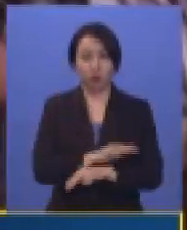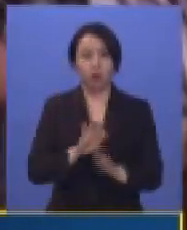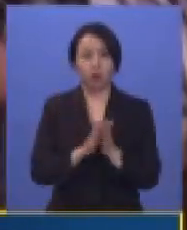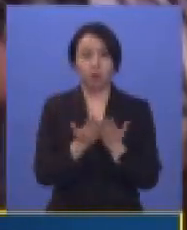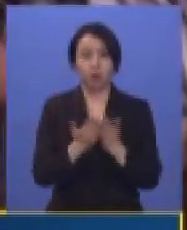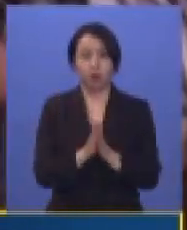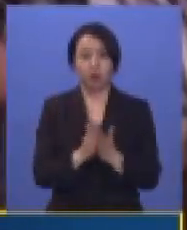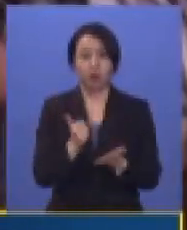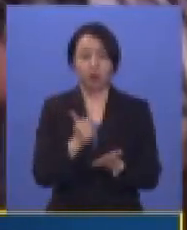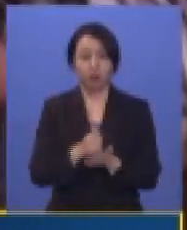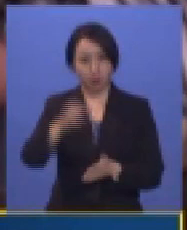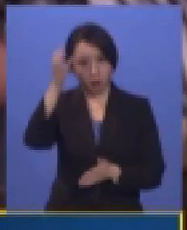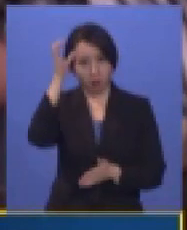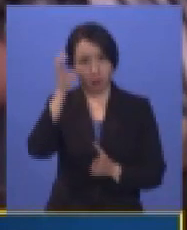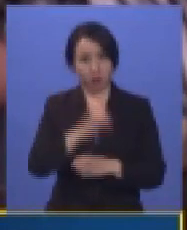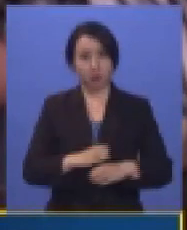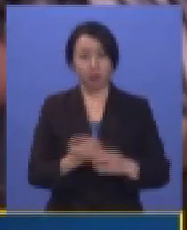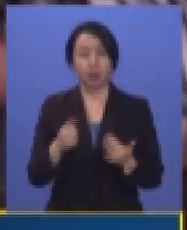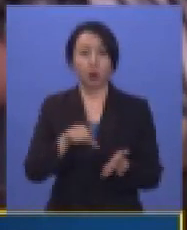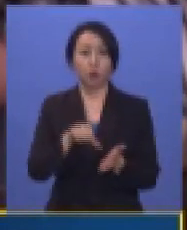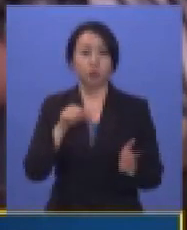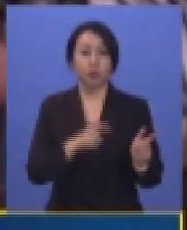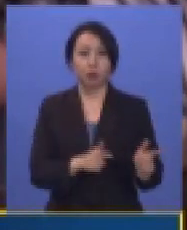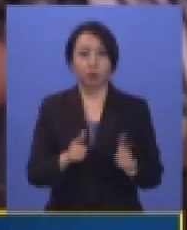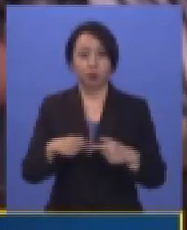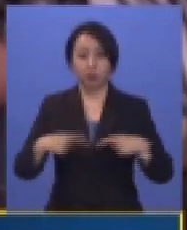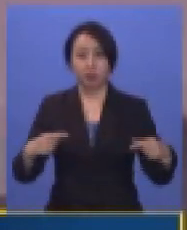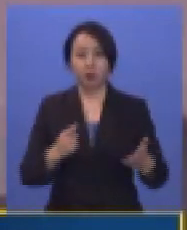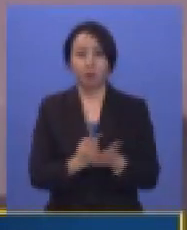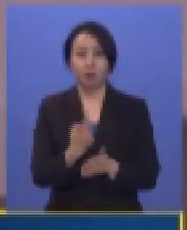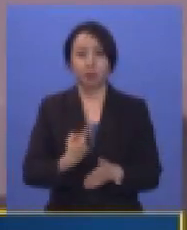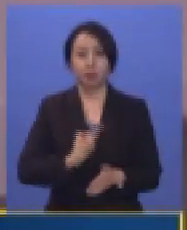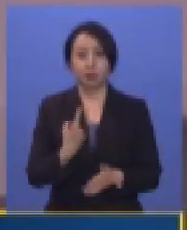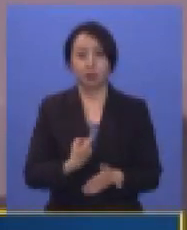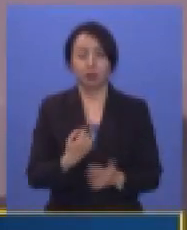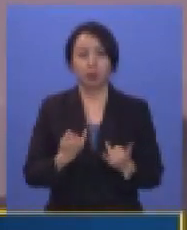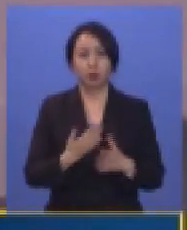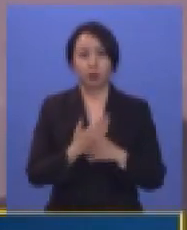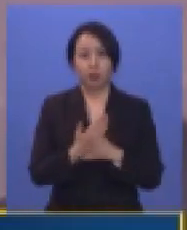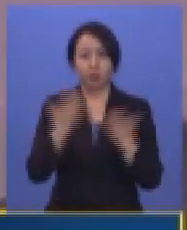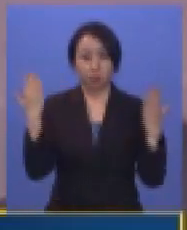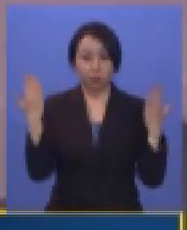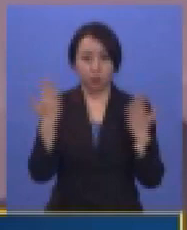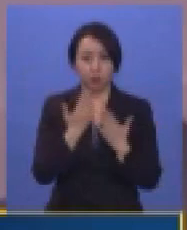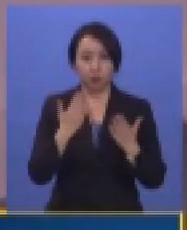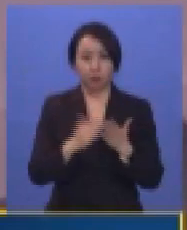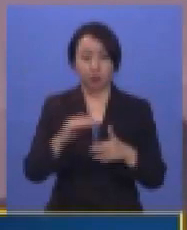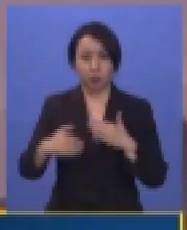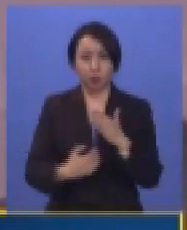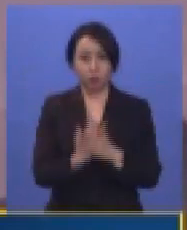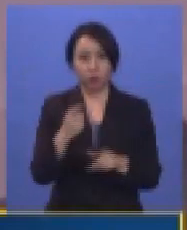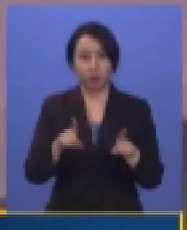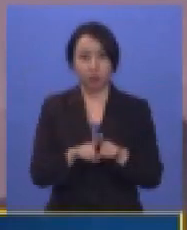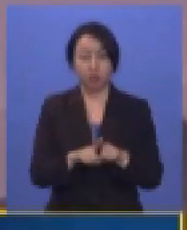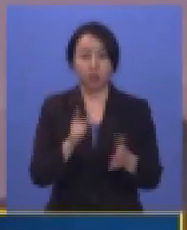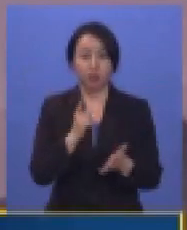как креативный образовательный кластер». Для участников подготовили различные мастер-классы, ведь для удержания читателей и привлечения новых они также